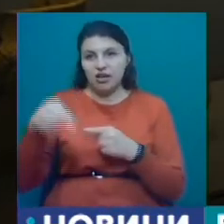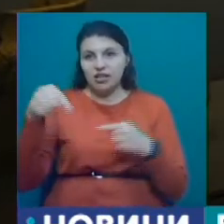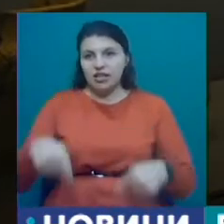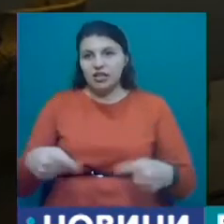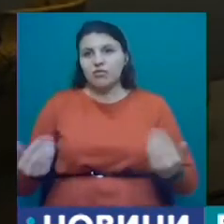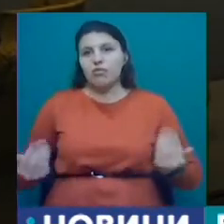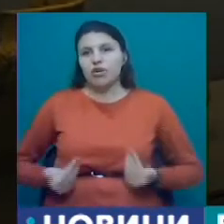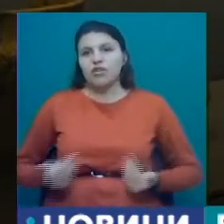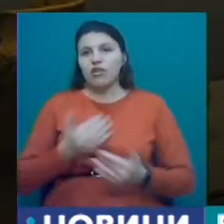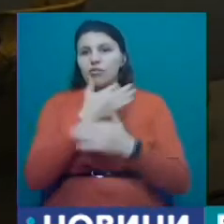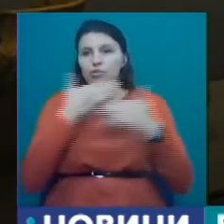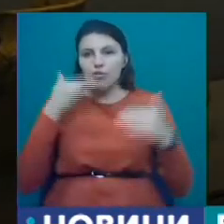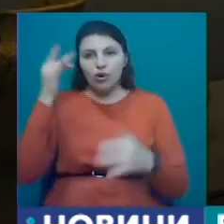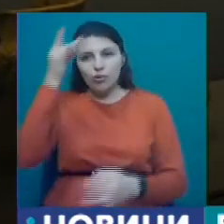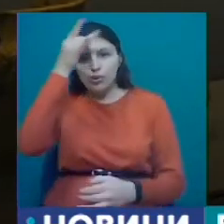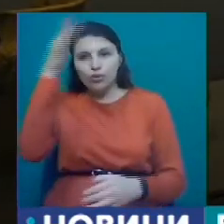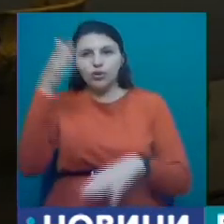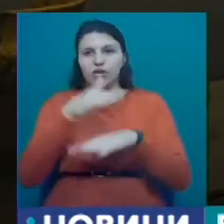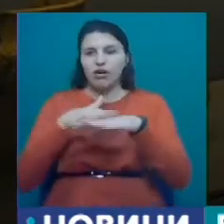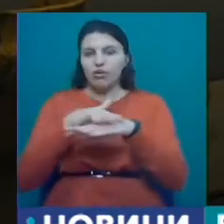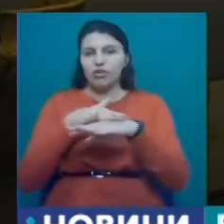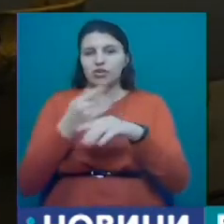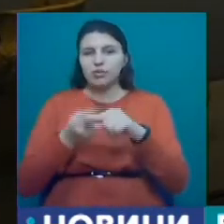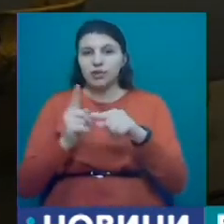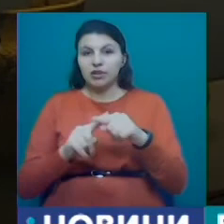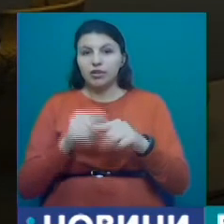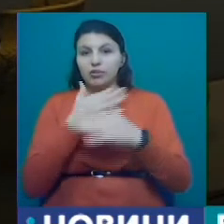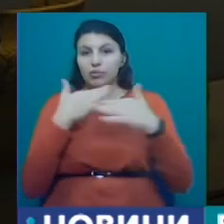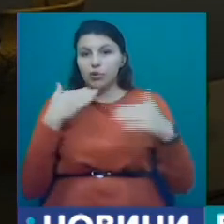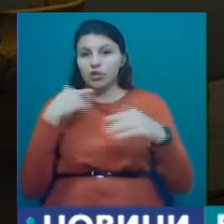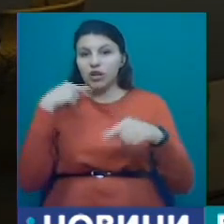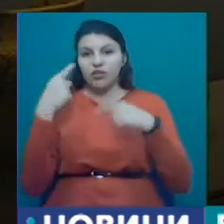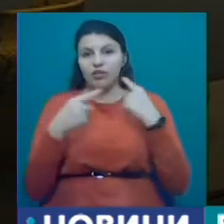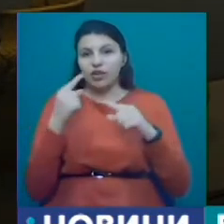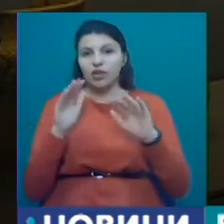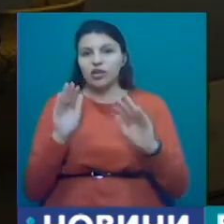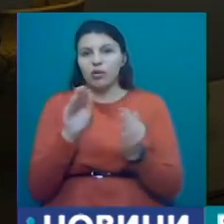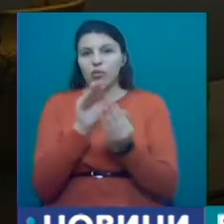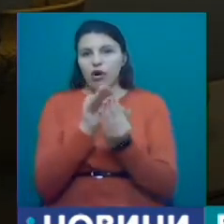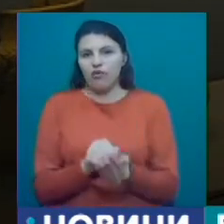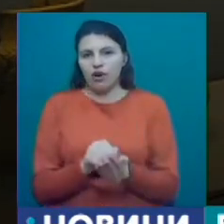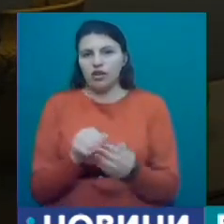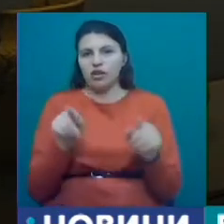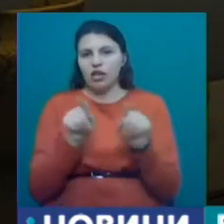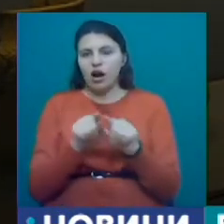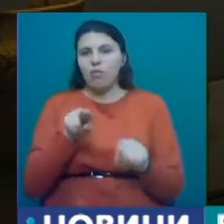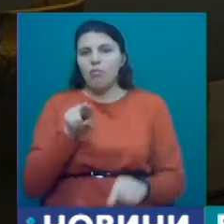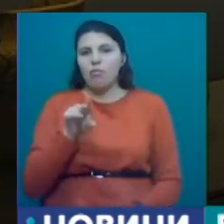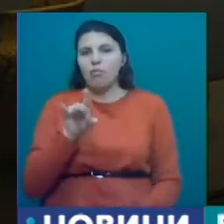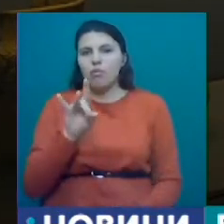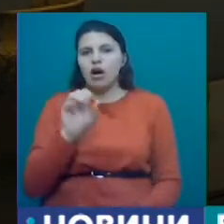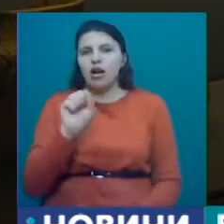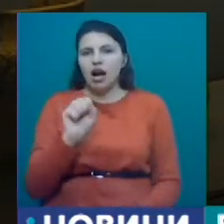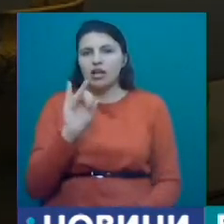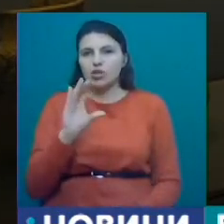багато культур, багато народностей, про яких можна говорити лише за похованнями. Це так звана праісторична доба, тобто нема ще